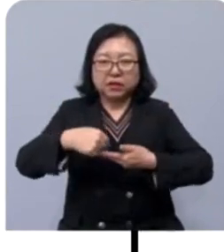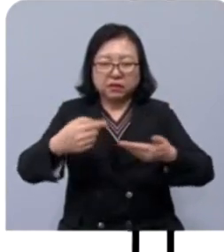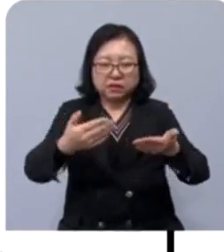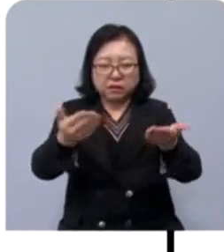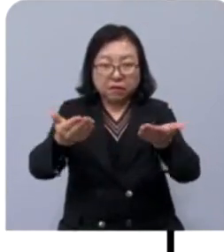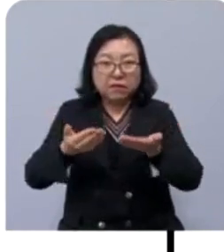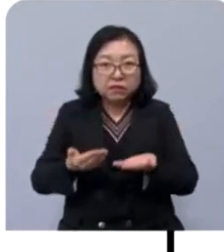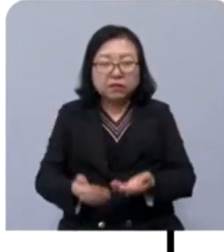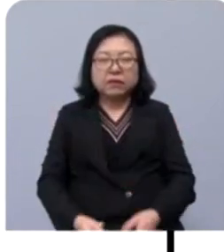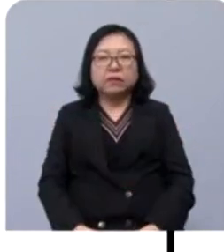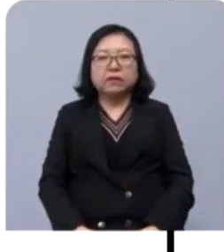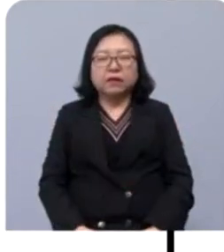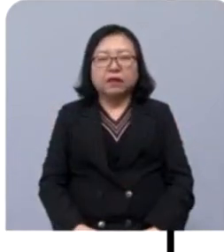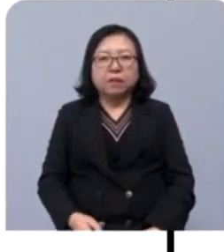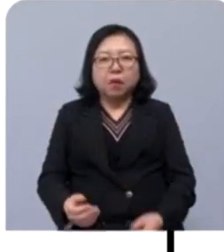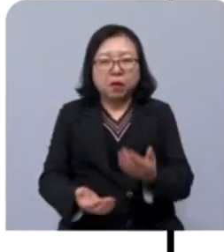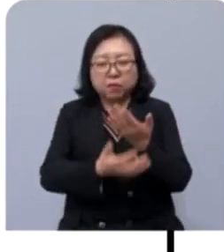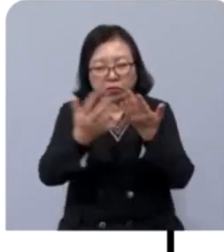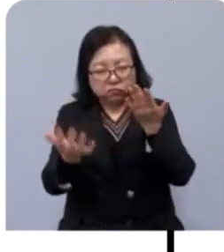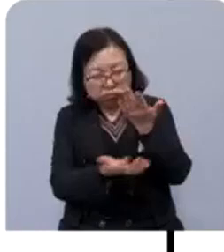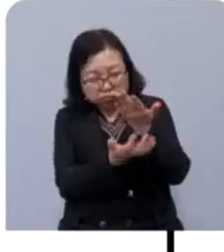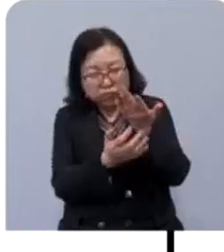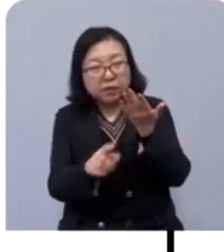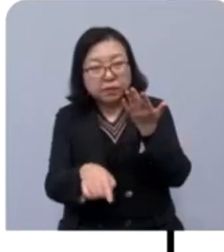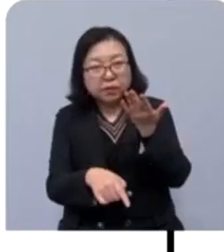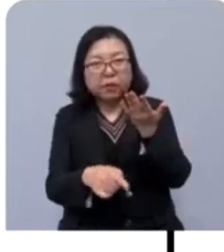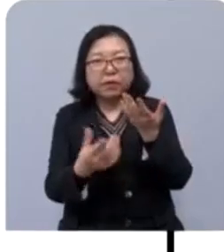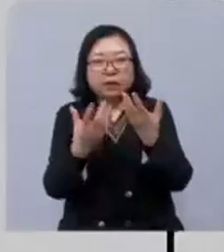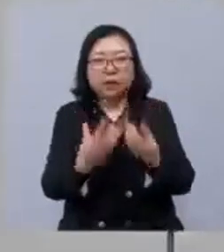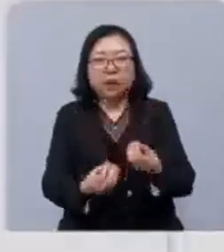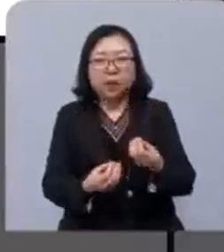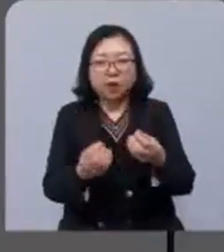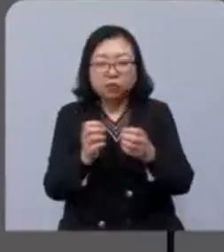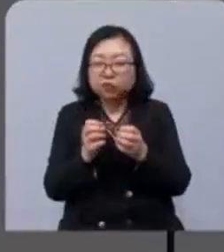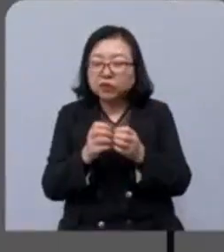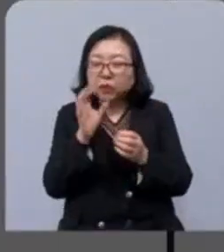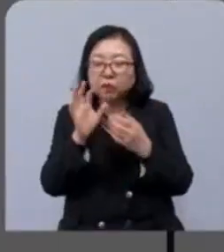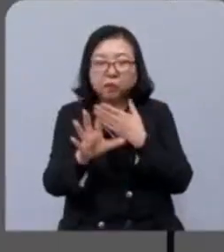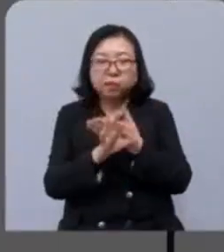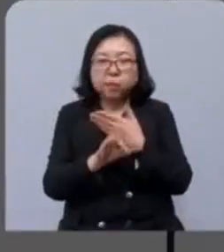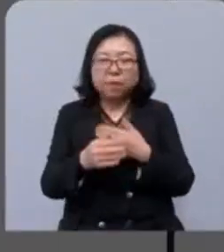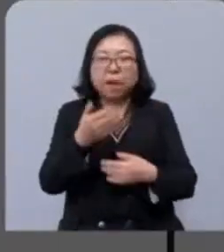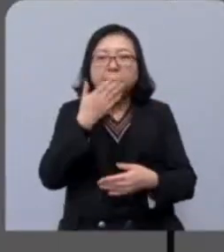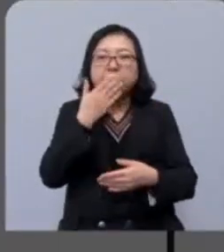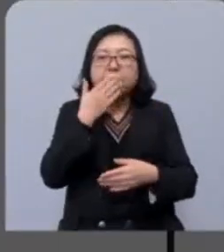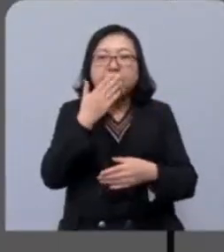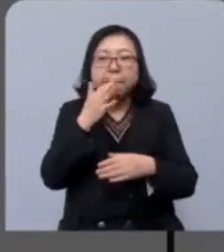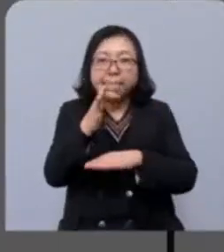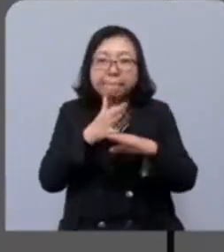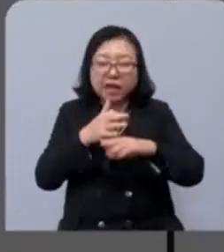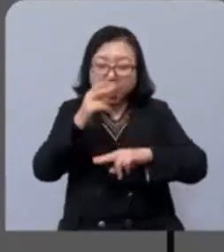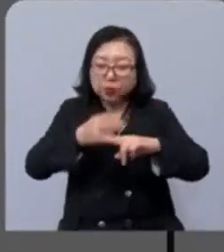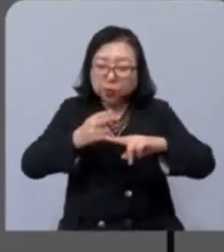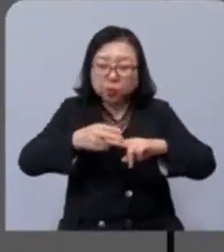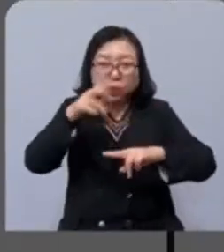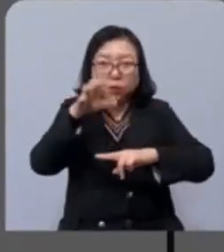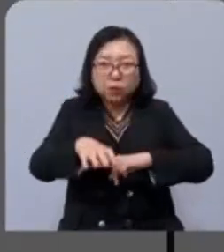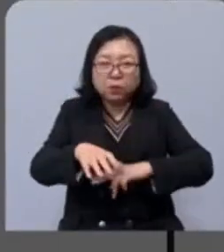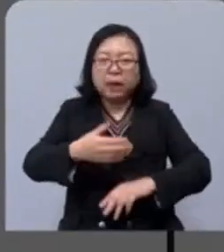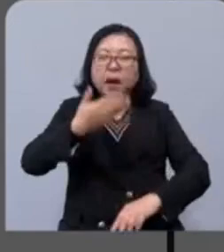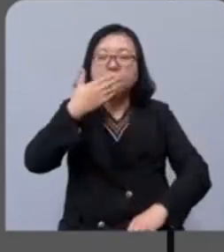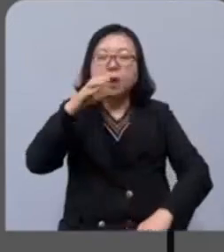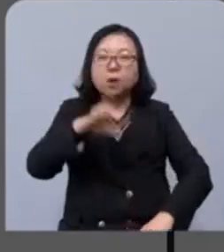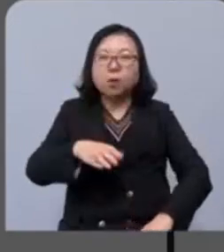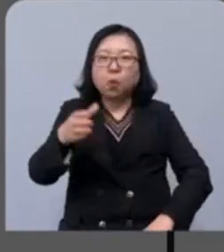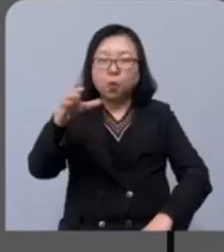신청서입니다 별도로 첨부한 일정과 내용 관련 문건에 밥차 조리 공간 및 식사 공간 대관 예정이라는